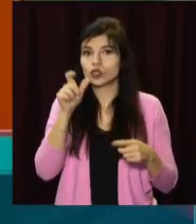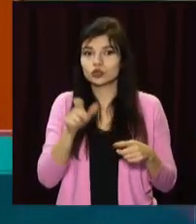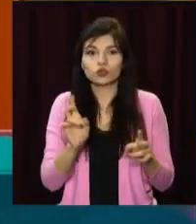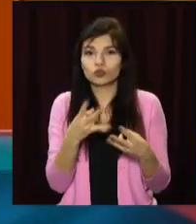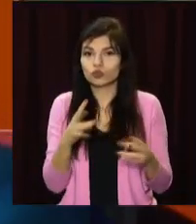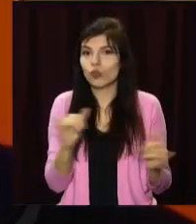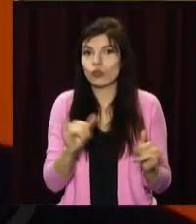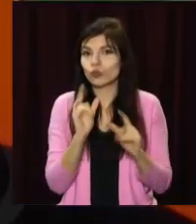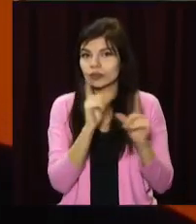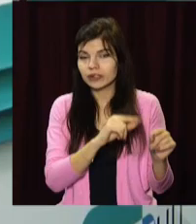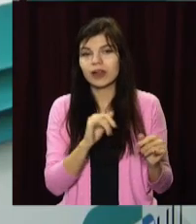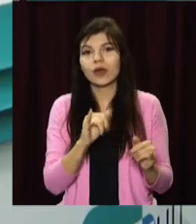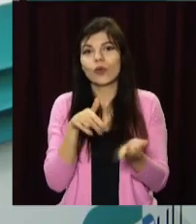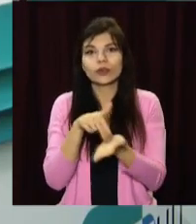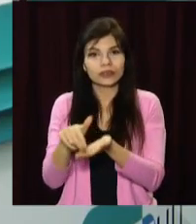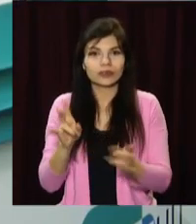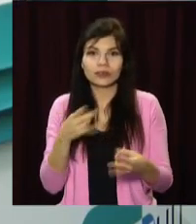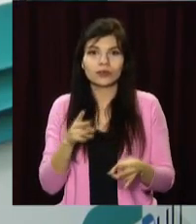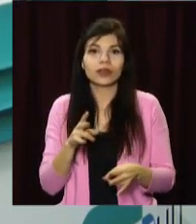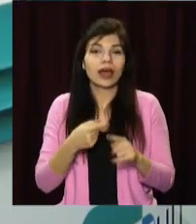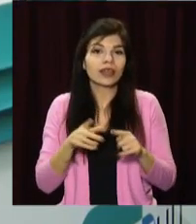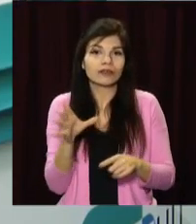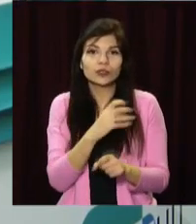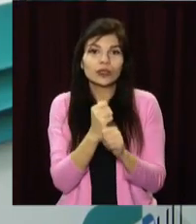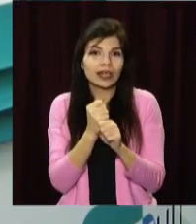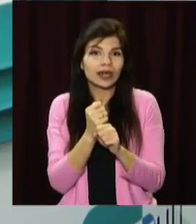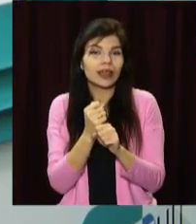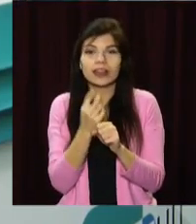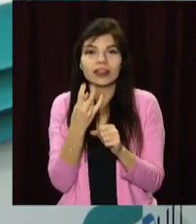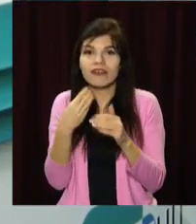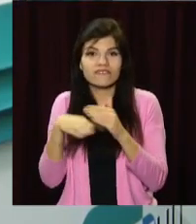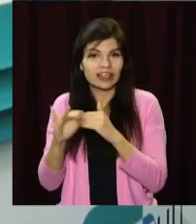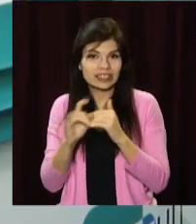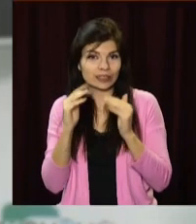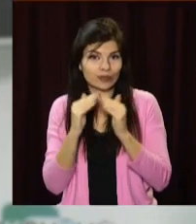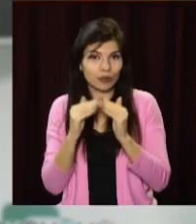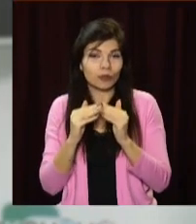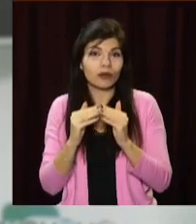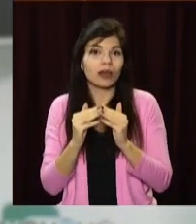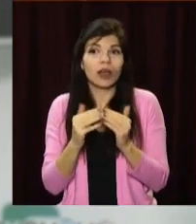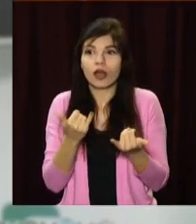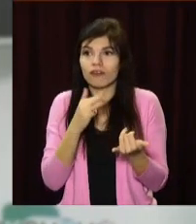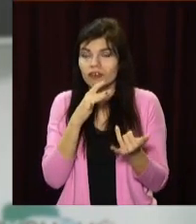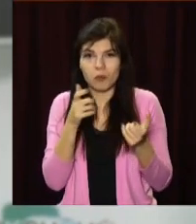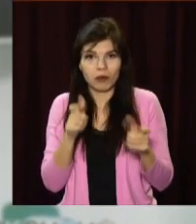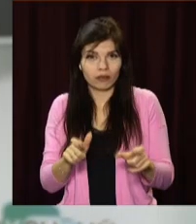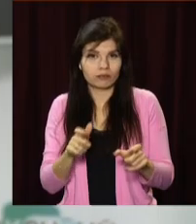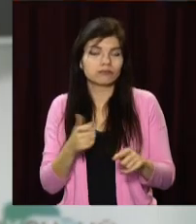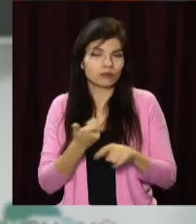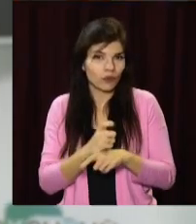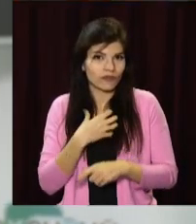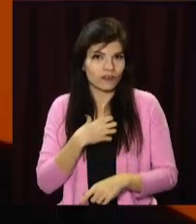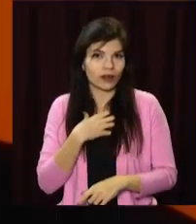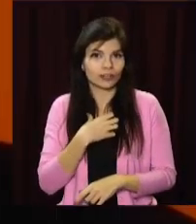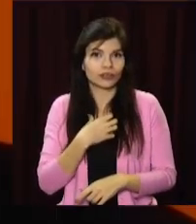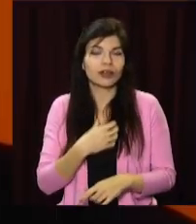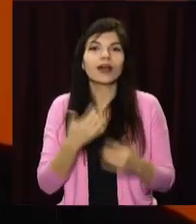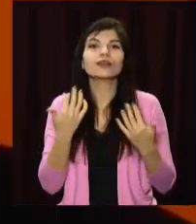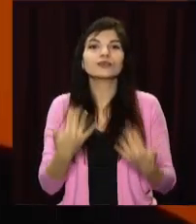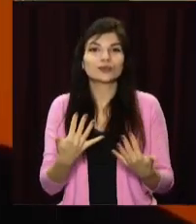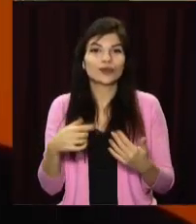удобство. Чоловіку не потрібно куда-то ехать, куда-то идти, он все это делает, не выходя из дому. Там в условиях пандемии